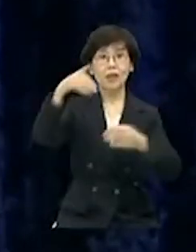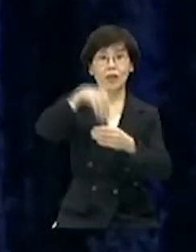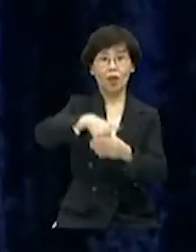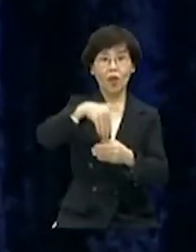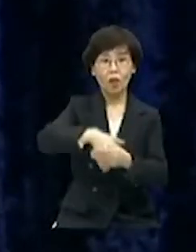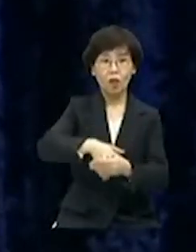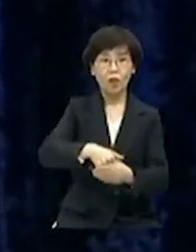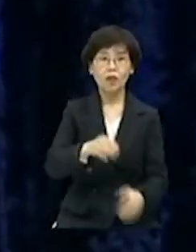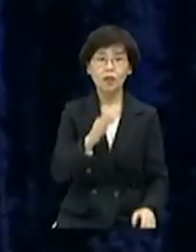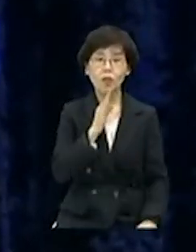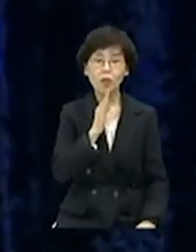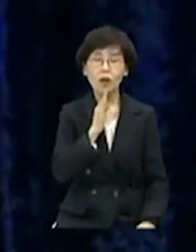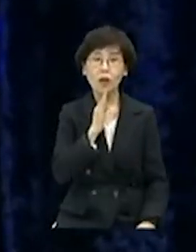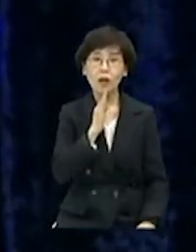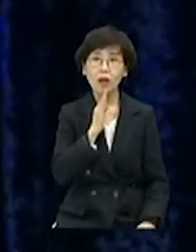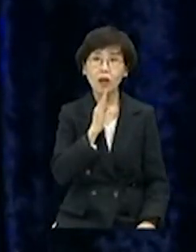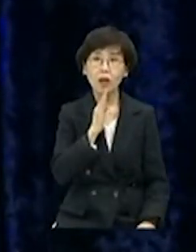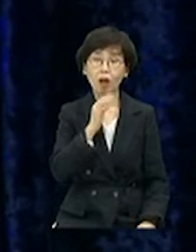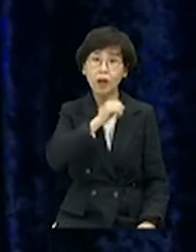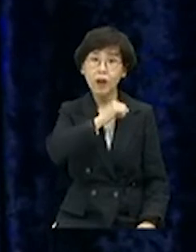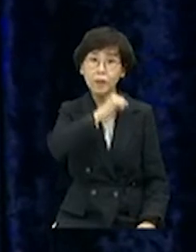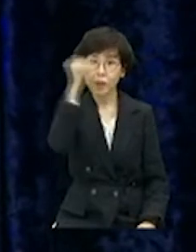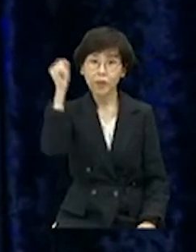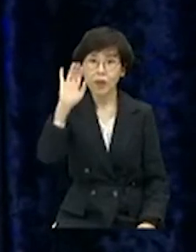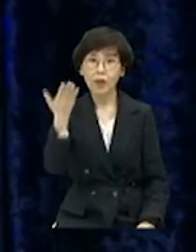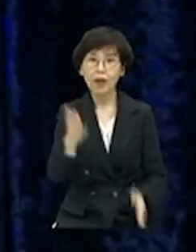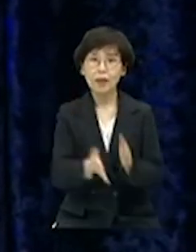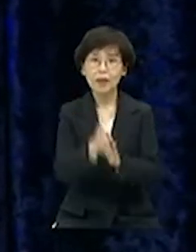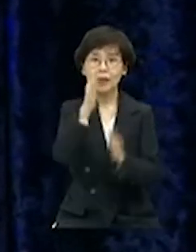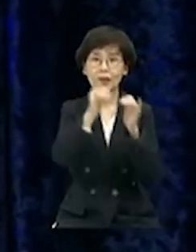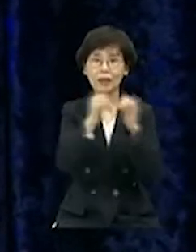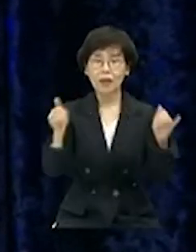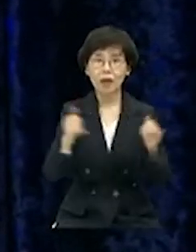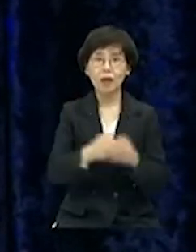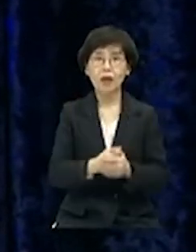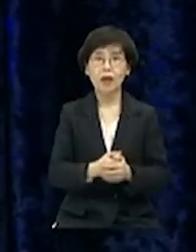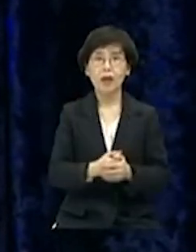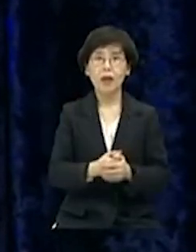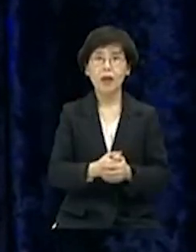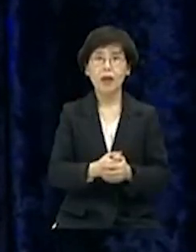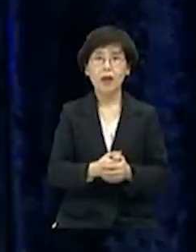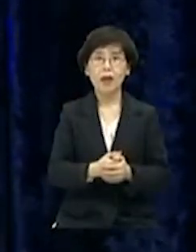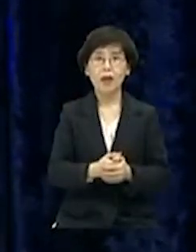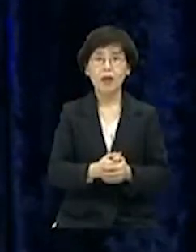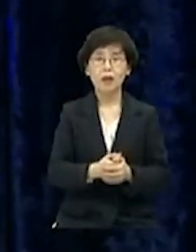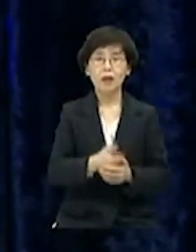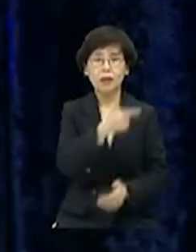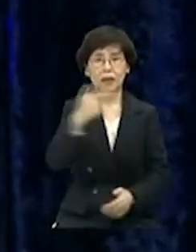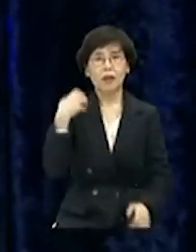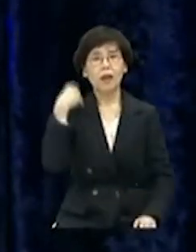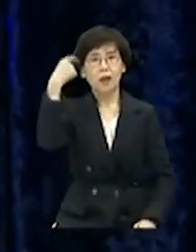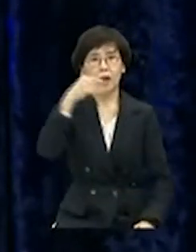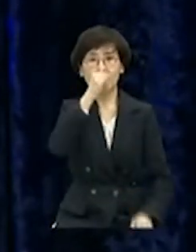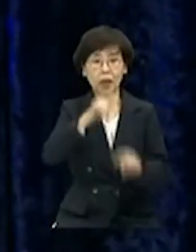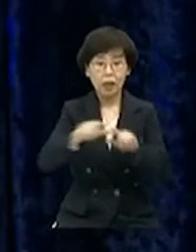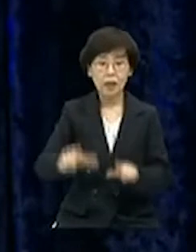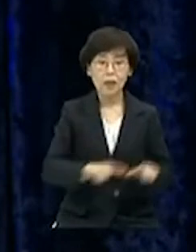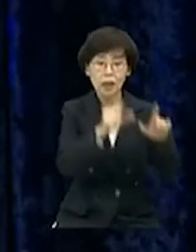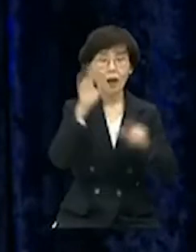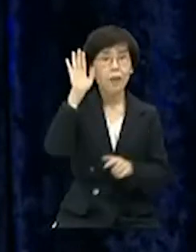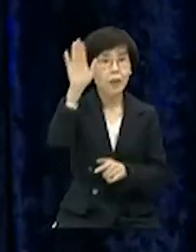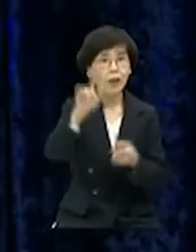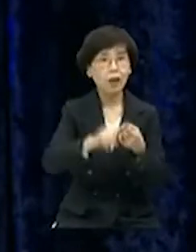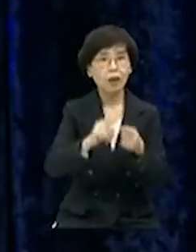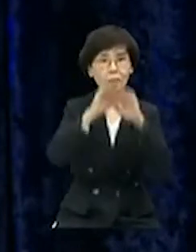선거, 정말 거기에 당선된 시장은 막중한 임무가 있습니다. 일상과 미래를 다